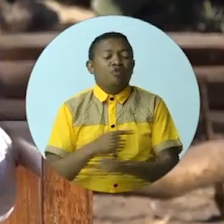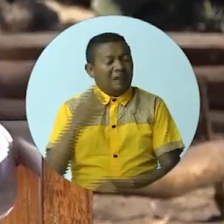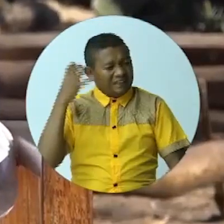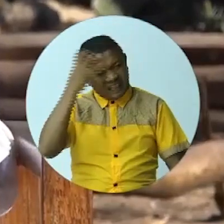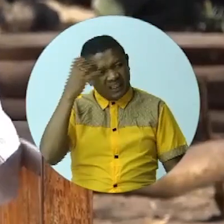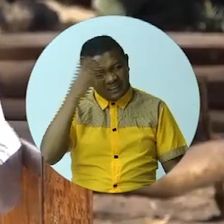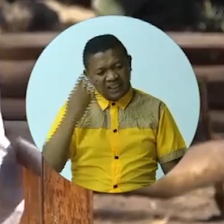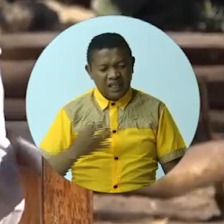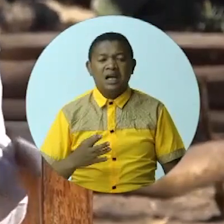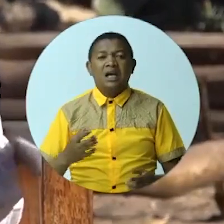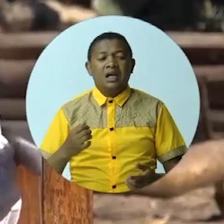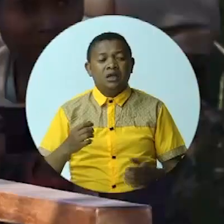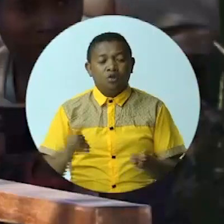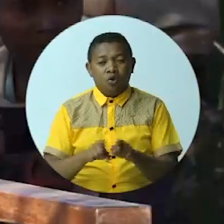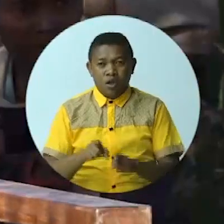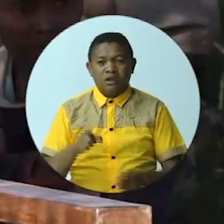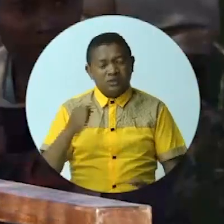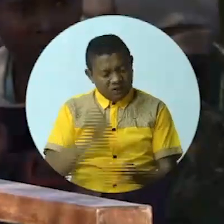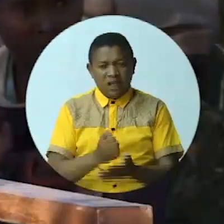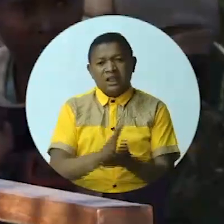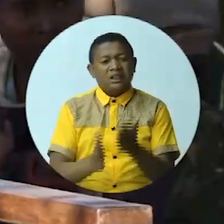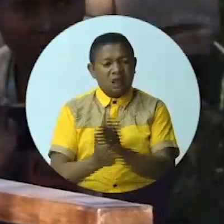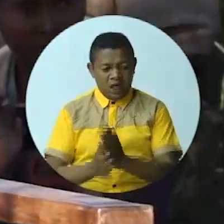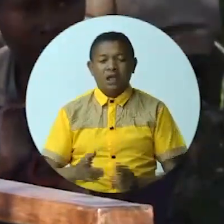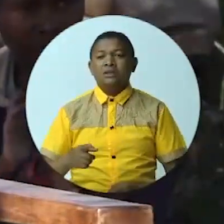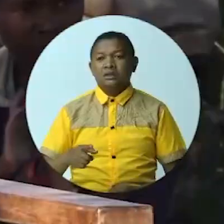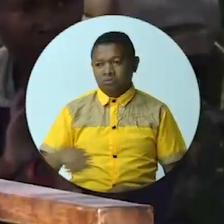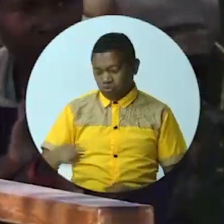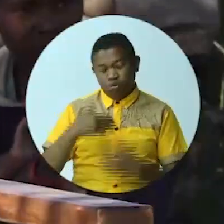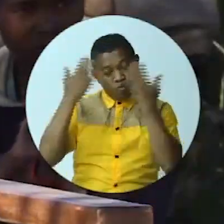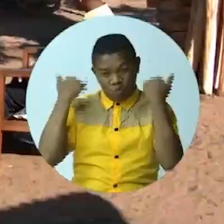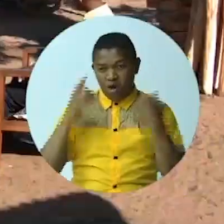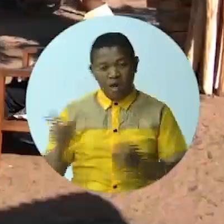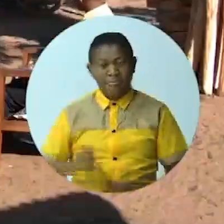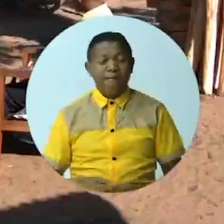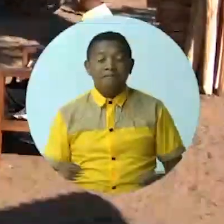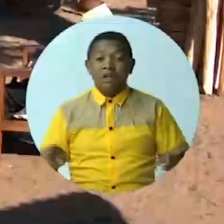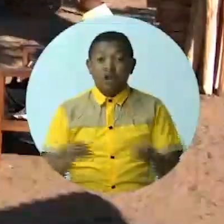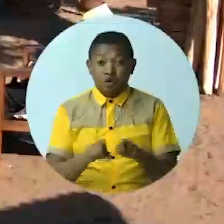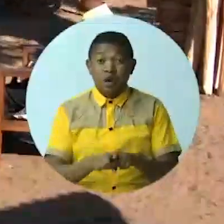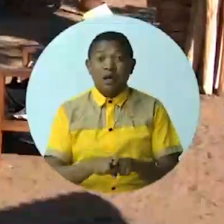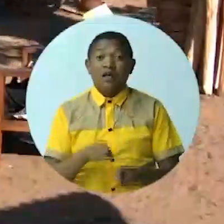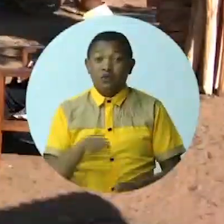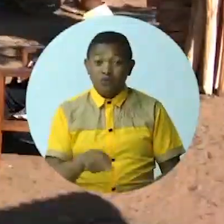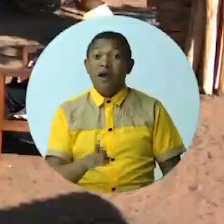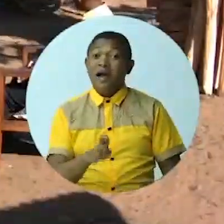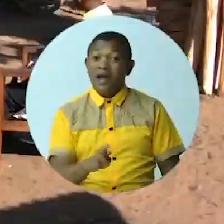ao anatin'ny fahasairanana ary sahirana tanteraka ny avahoaka tiatsimo noho izany ny fahavitan'ny lalana